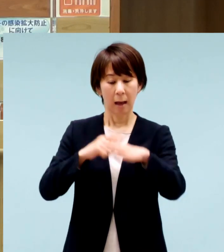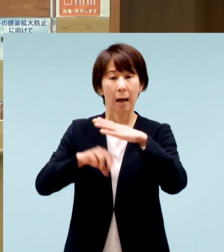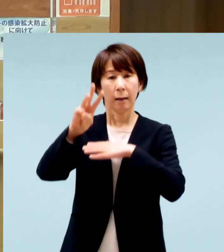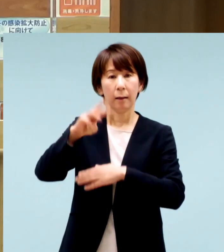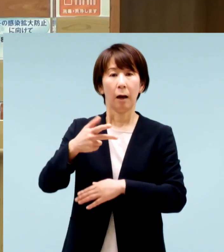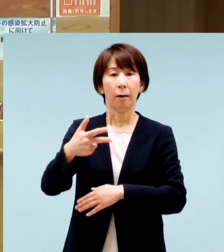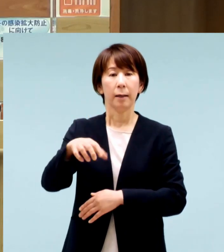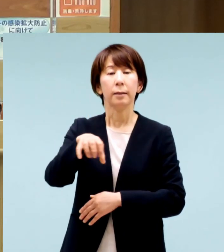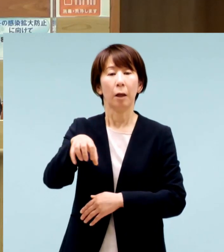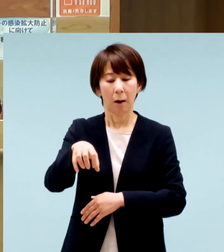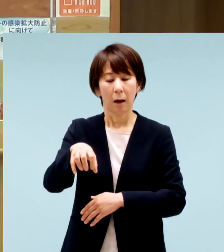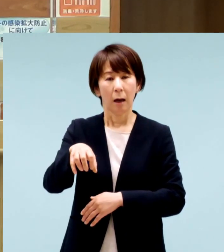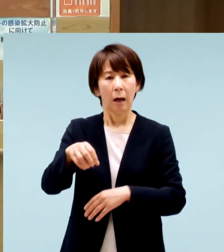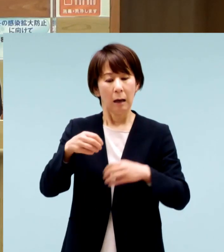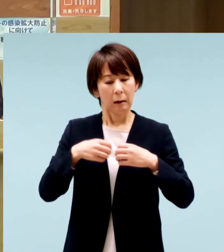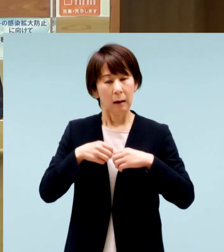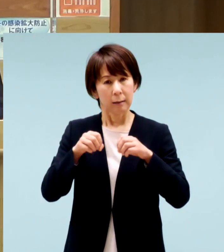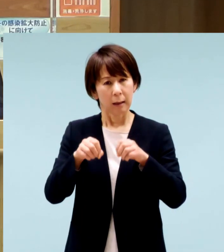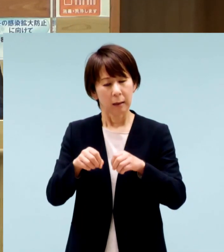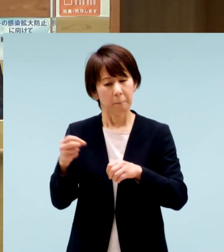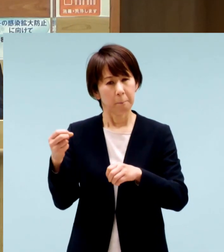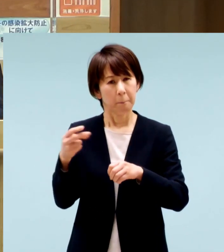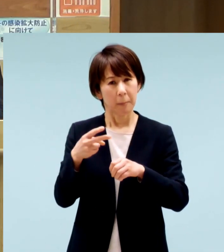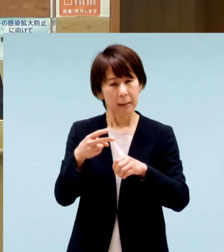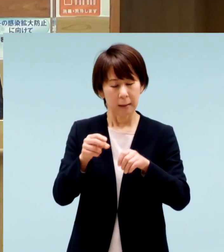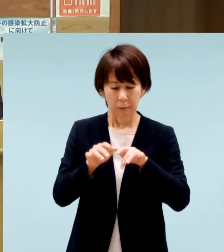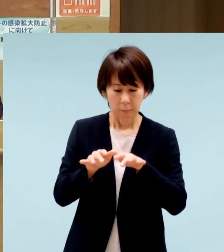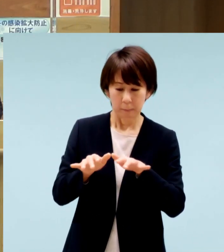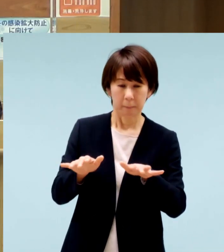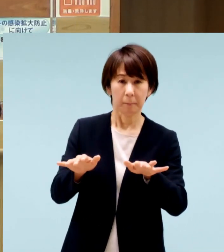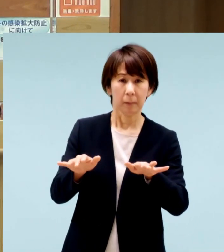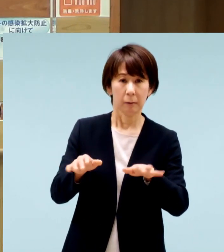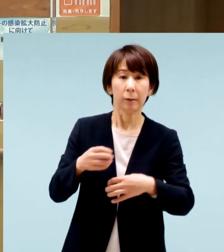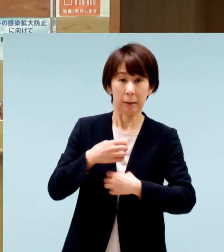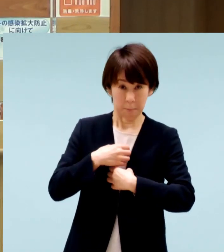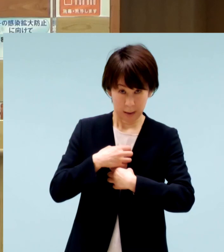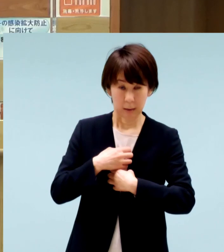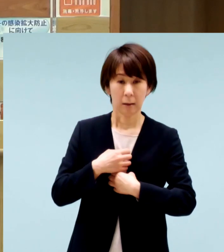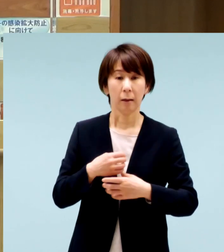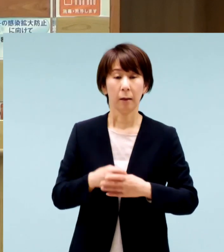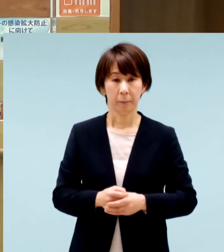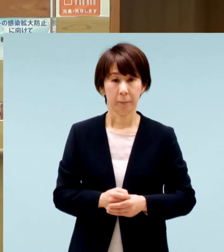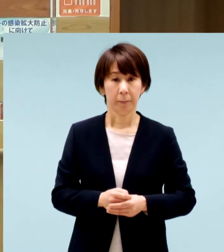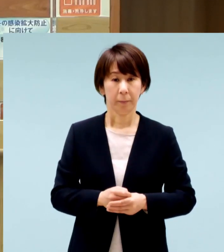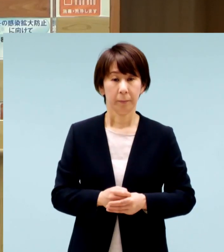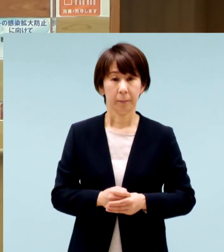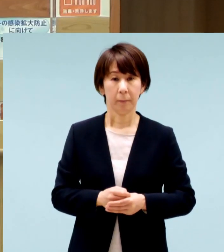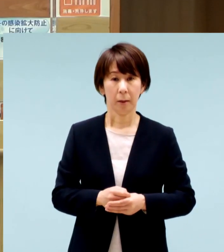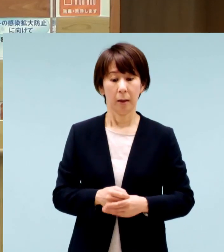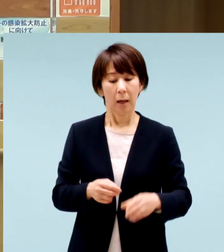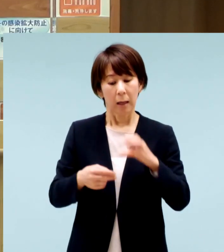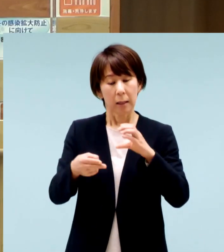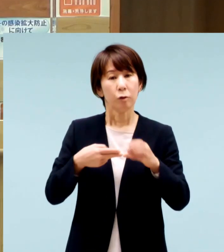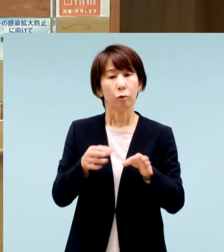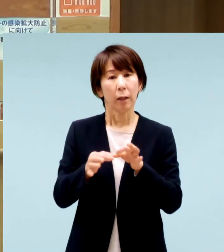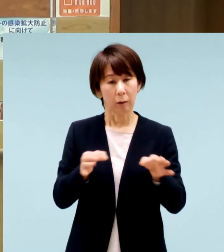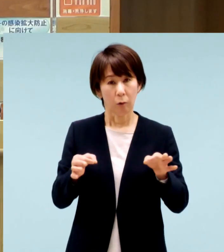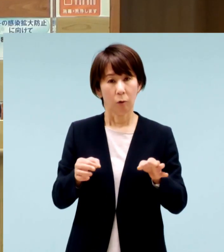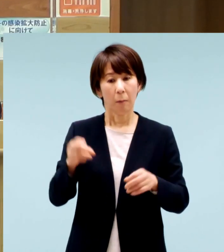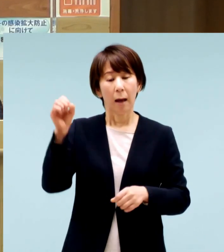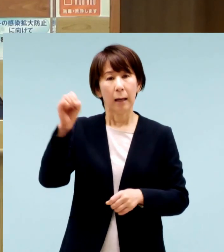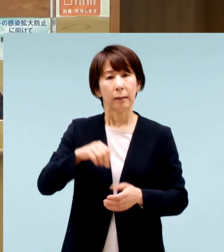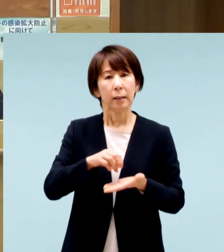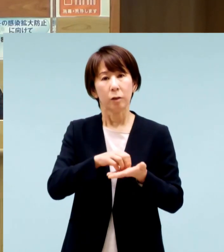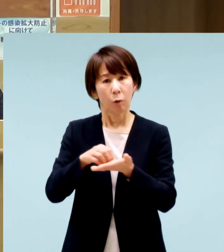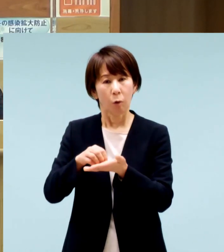念が出てきております。 はい。 飲食店の認証制度の登録もですね、まだその道内全体の3割程度